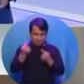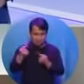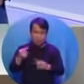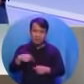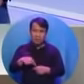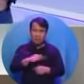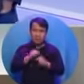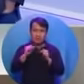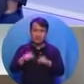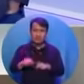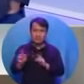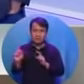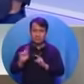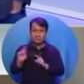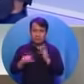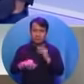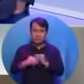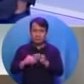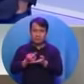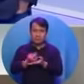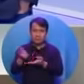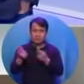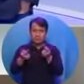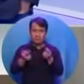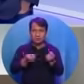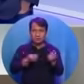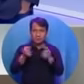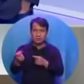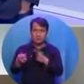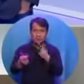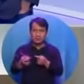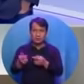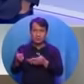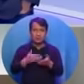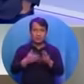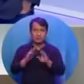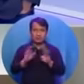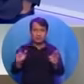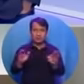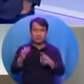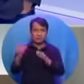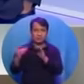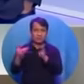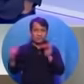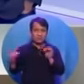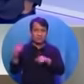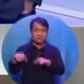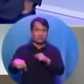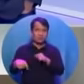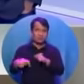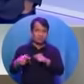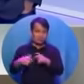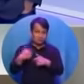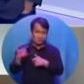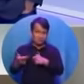pakiusap ko lang, sir, kung sakaling matanggal yung tindaan nila, sir, wala na kaming pakialamanan. So, kasi baka, sir,